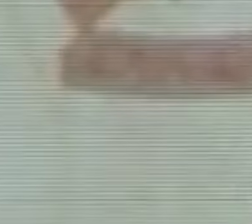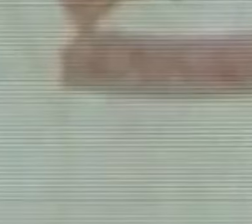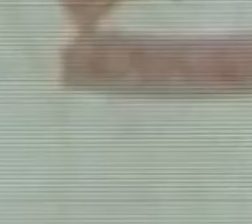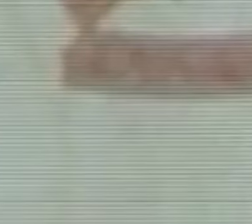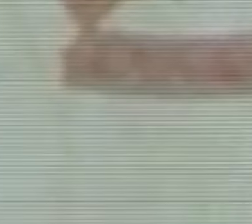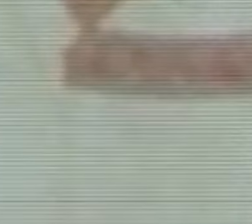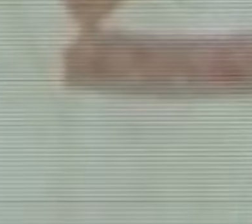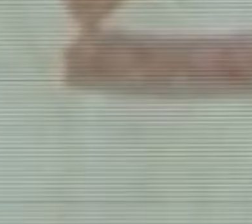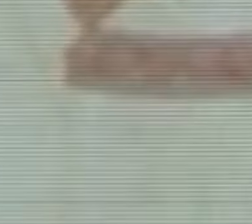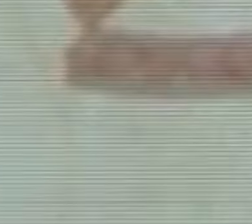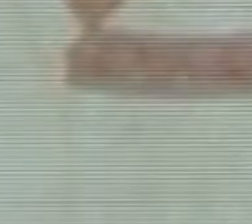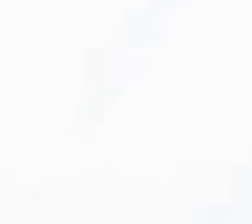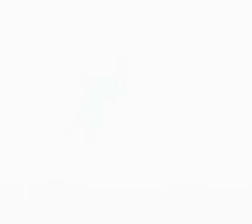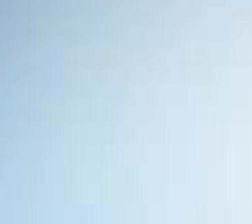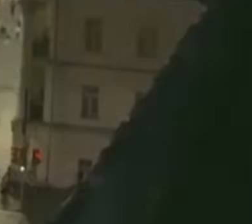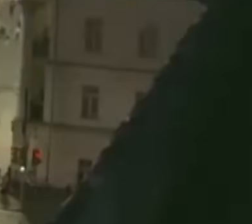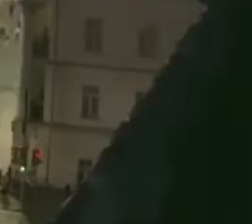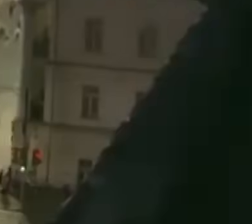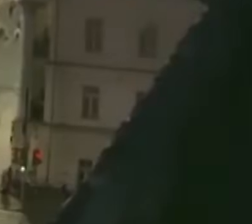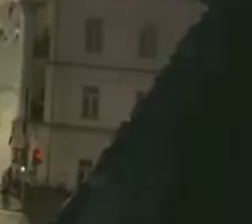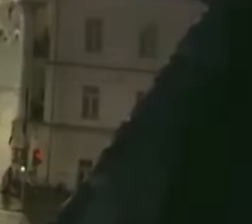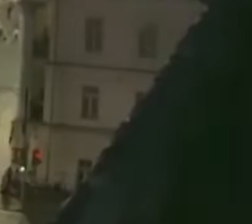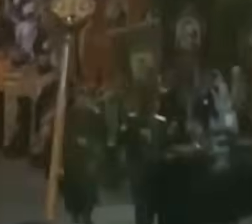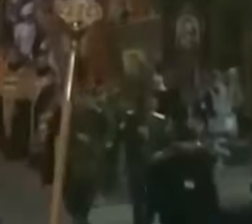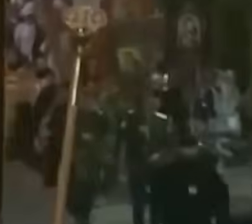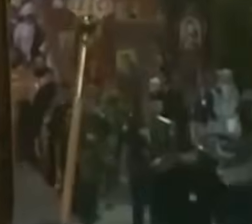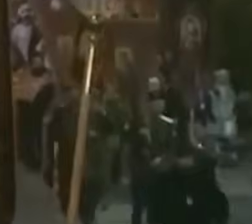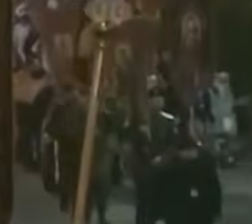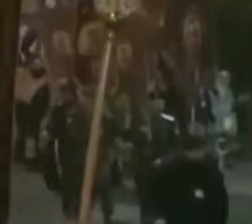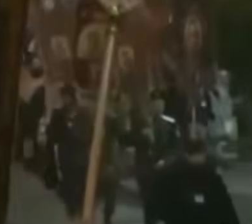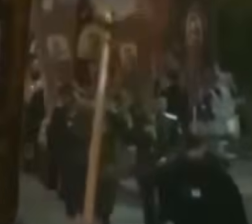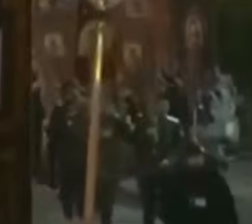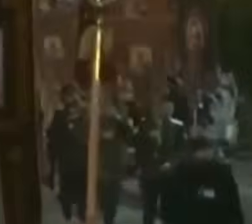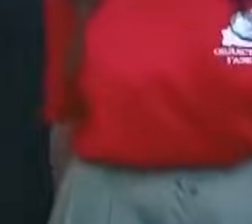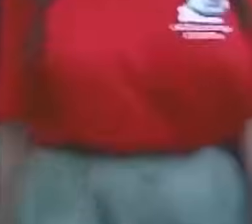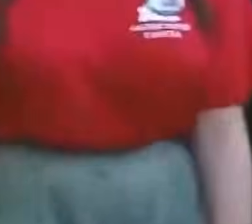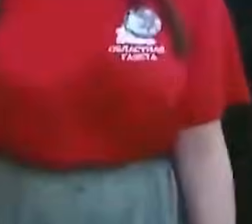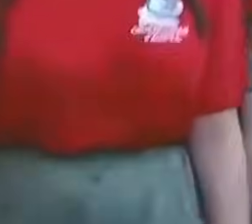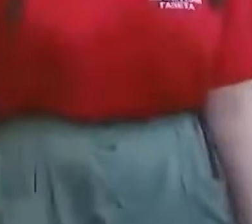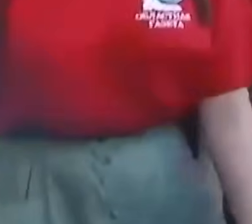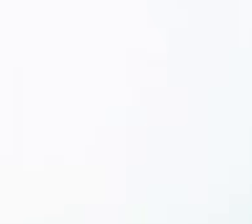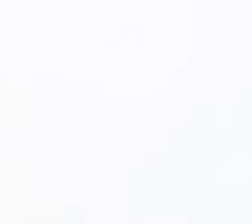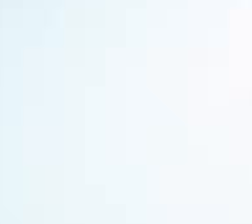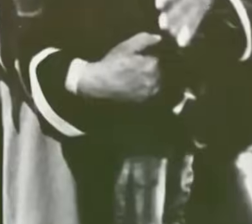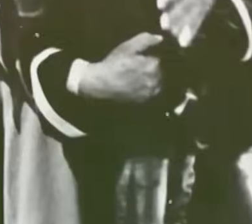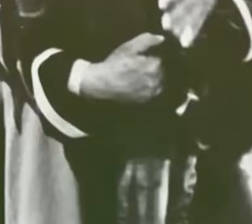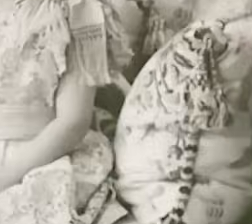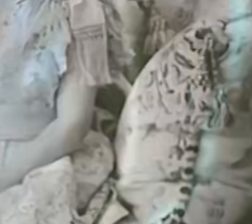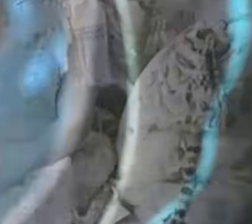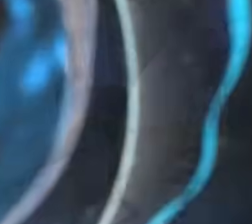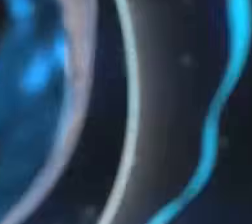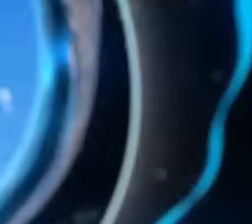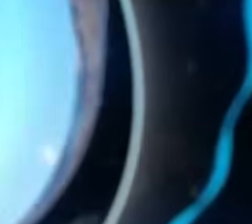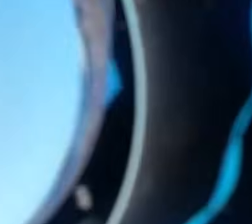царскую семью причислили к лику святых? Крестный ход движется от храма на крови до Ганиной ямы. Как эти